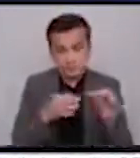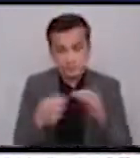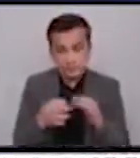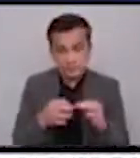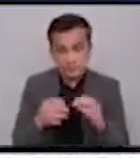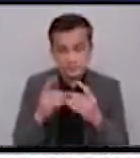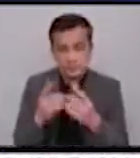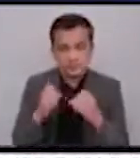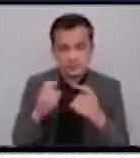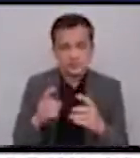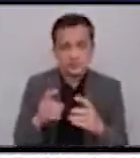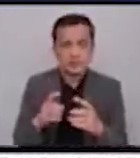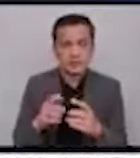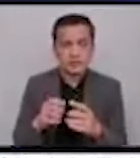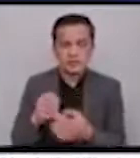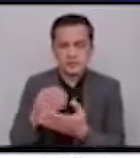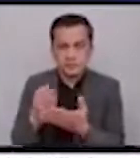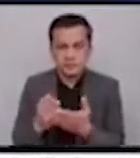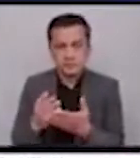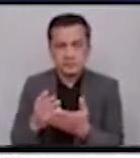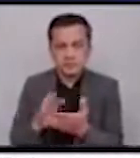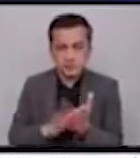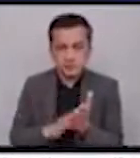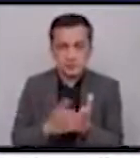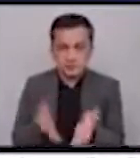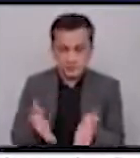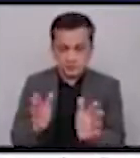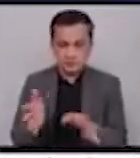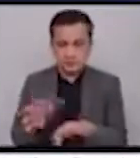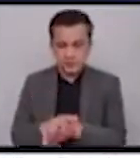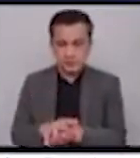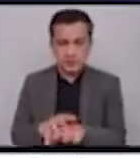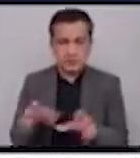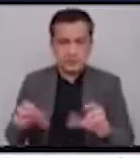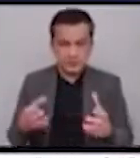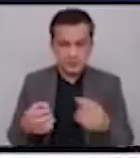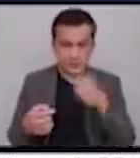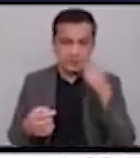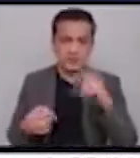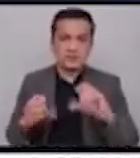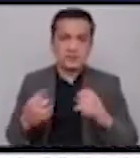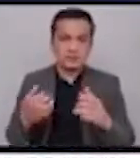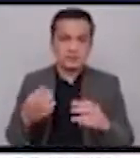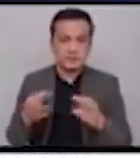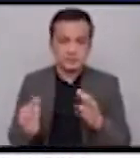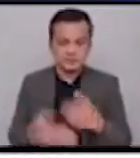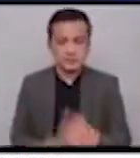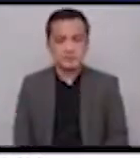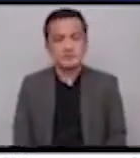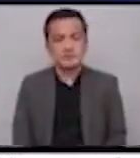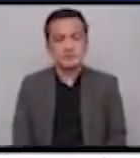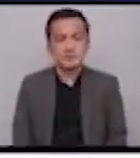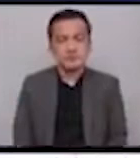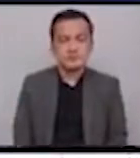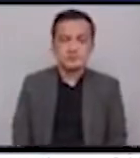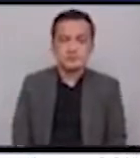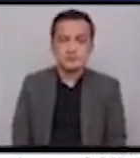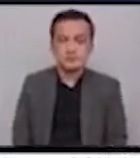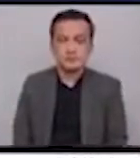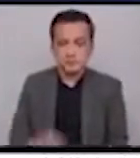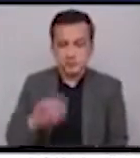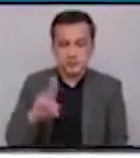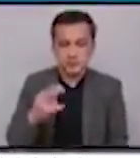pa rin ang pinayagan ng mag-blended learning dahil sa kakulangan ng classroom. Si Joshua Garcia sa detalye. Rise and shine,